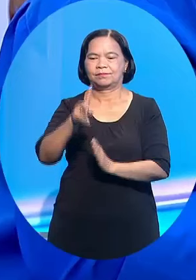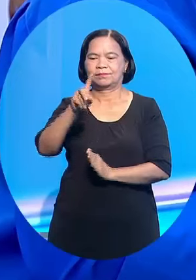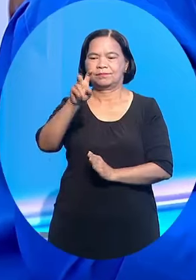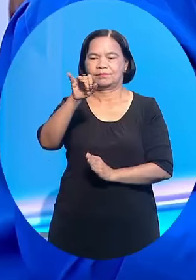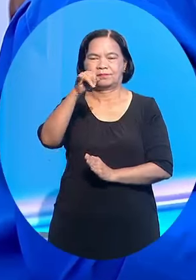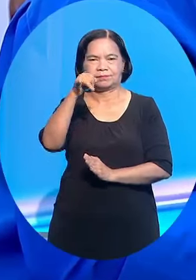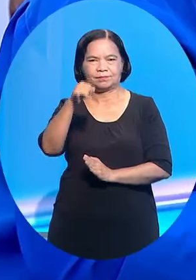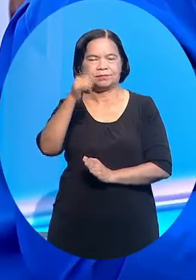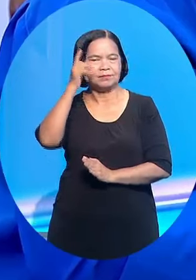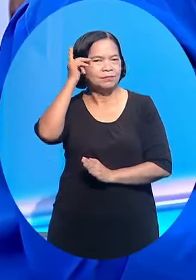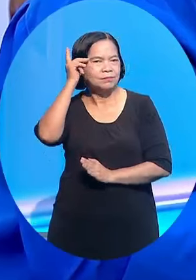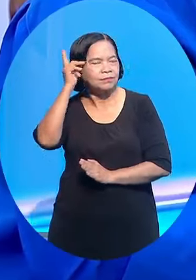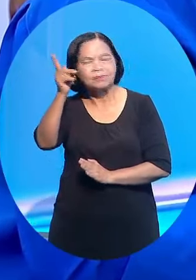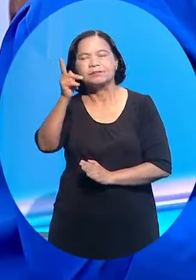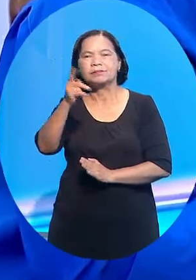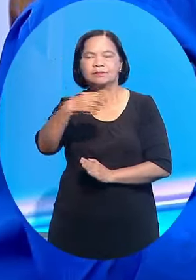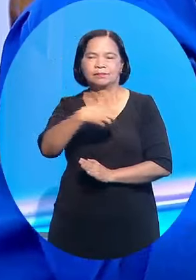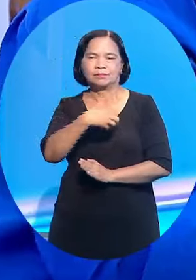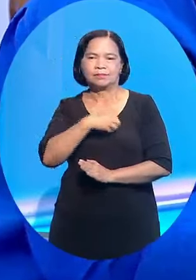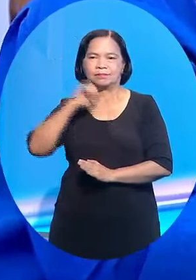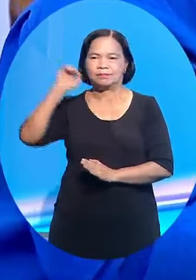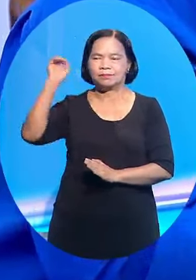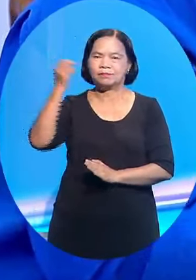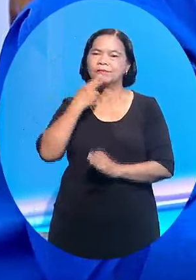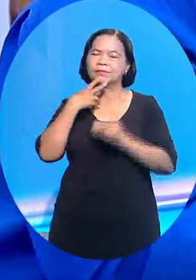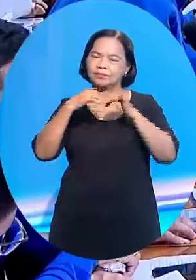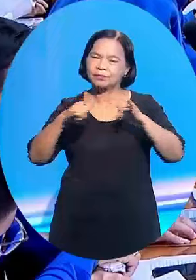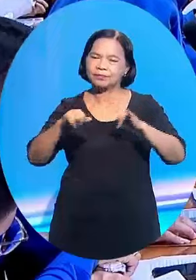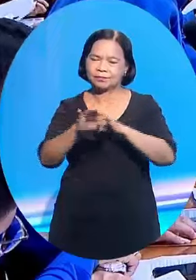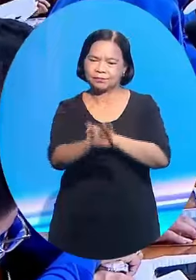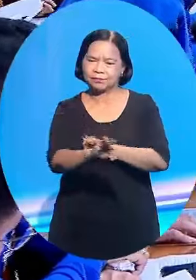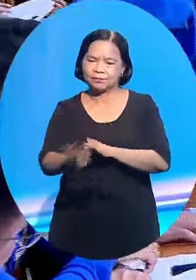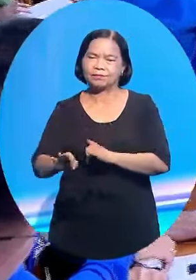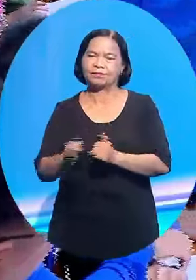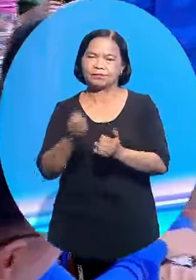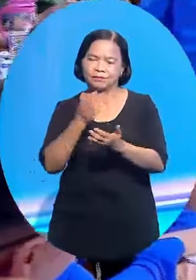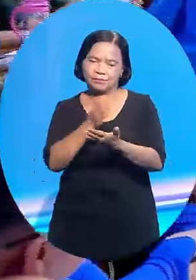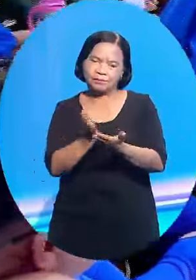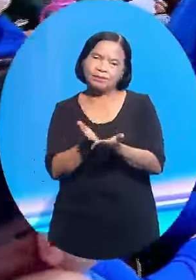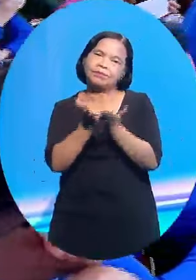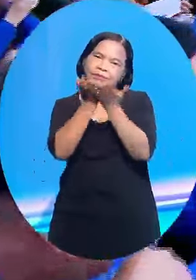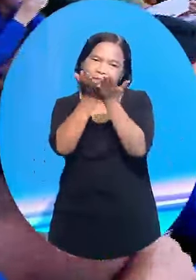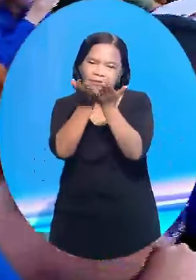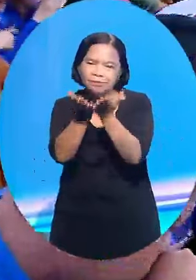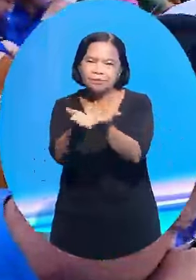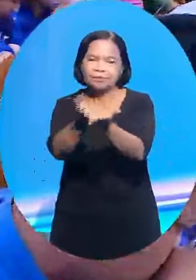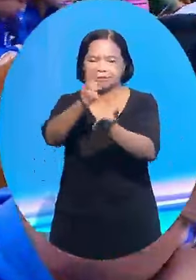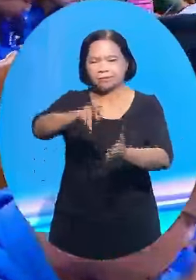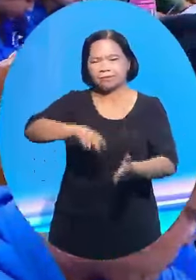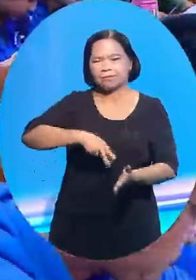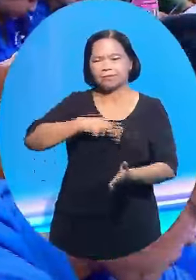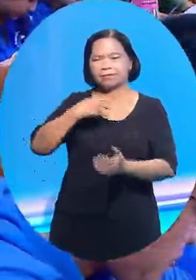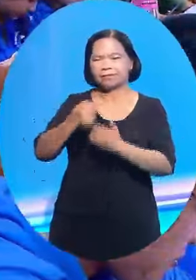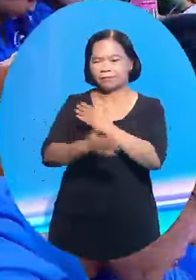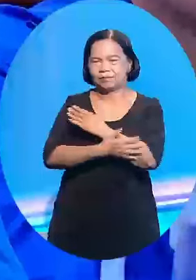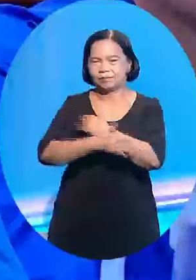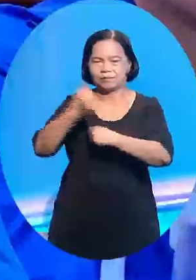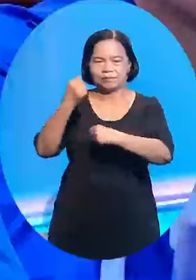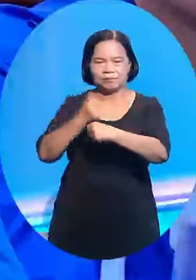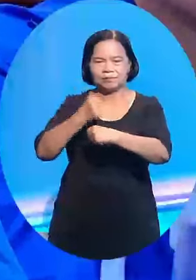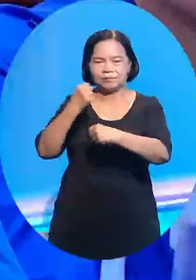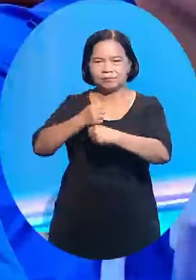khăn hiện nay trong việc thực hiện công tác đoàn và phong trào thanh thiếu nhi, các đề xuất kiến nghị mà thanh niên quan tâm, hỗ trợ thanh niên khởi nghiệp, lập nghiệp, học